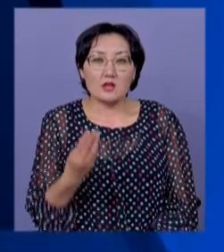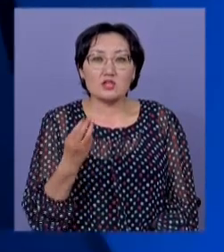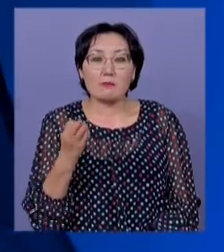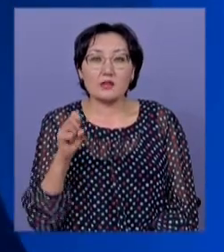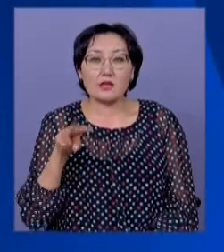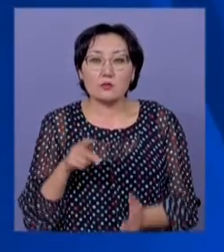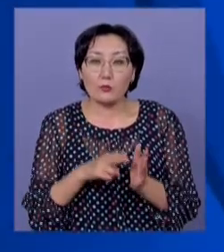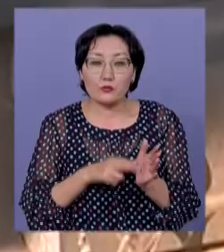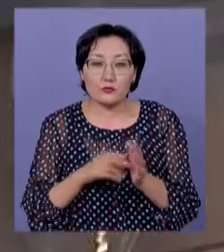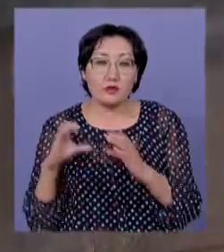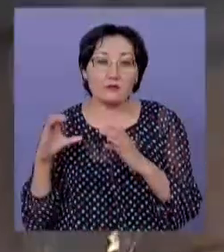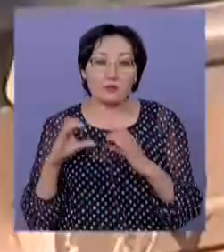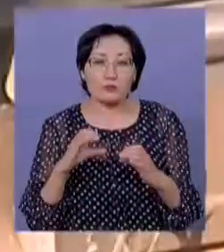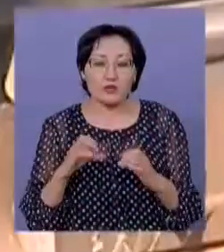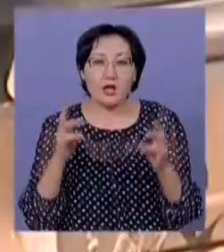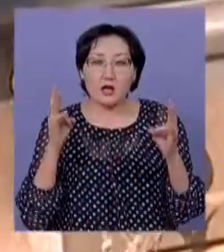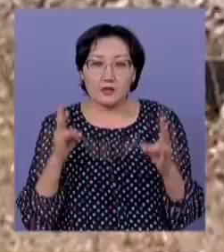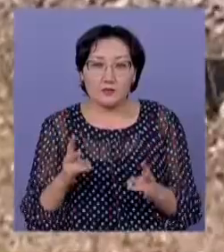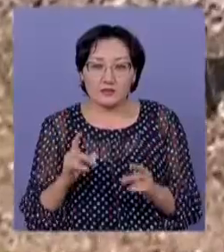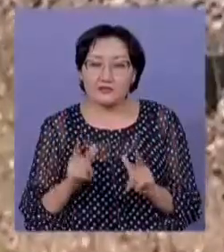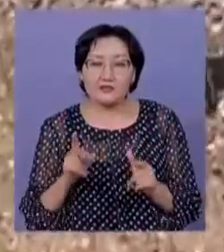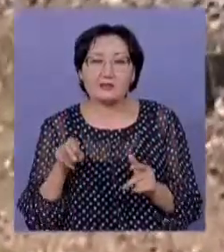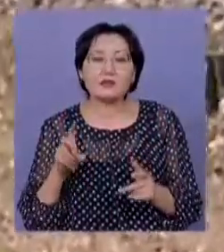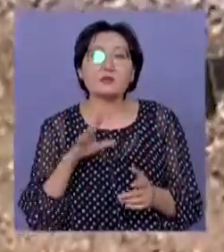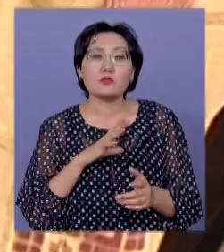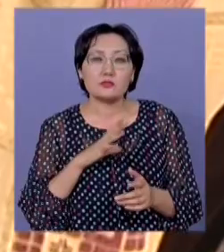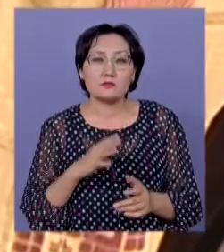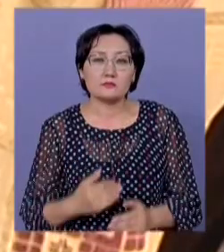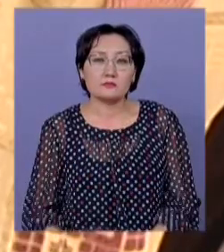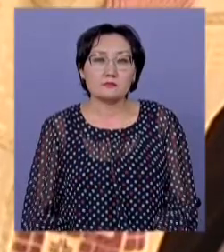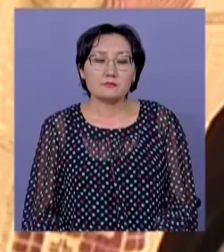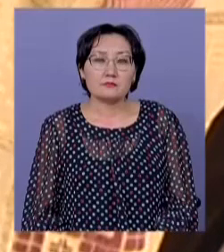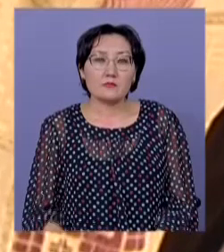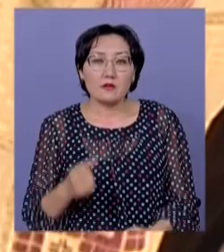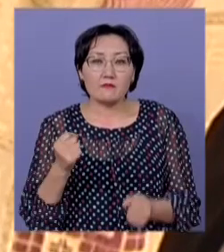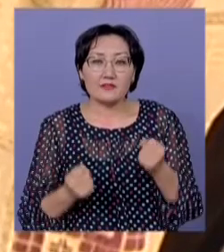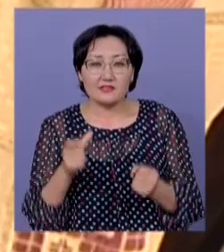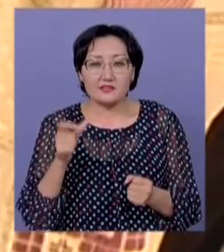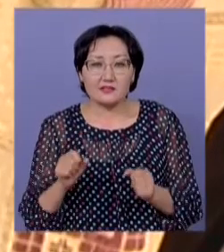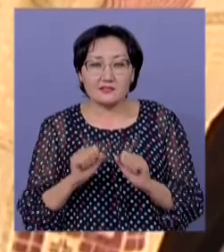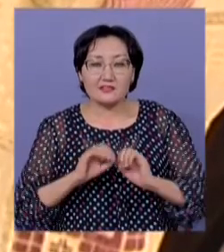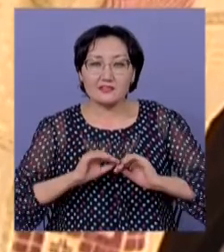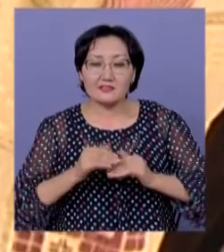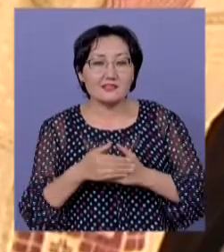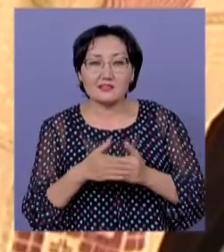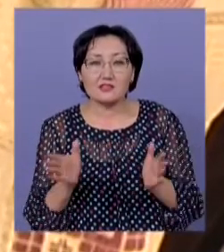Шамалған пойыз автобус апатшын мәнді қалай болды? Водитель есікті ашқан жоқ.